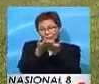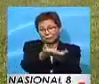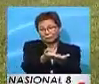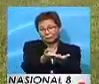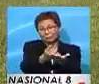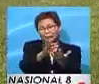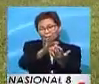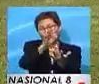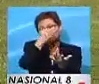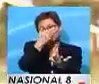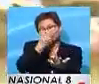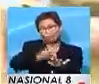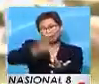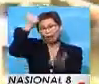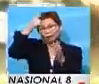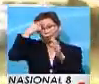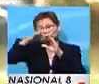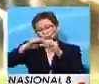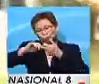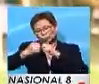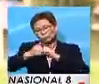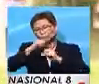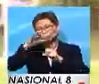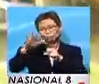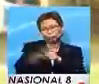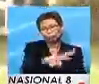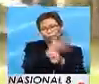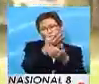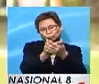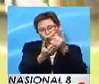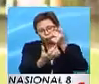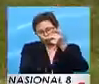antara pilihan terbaik menangani masalah kekurangan